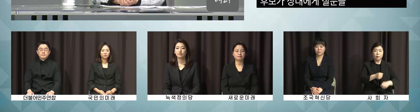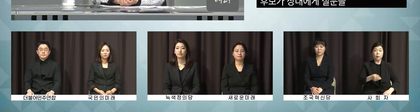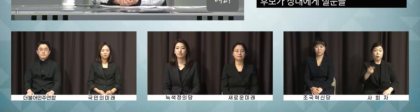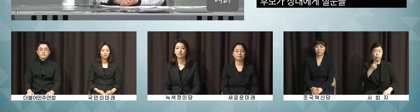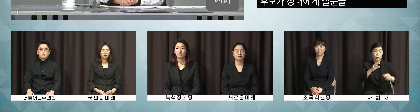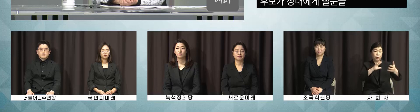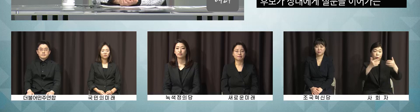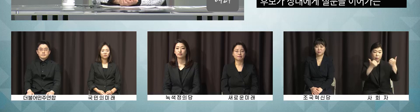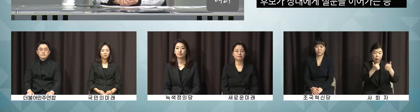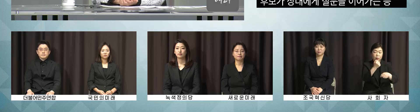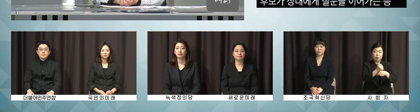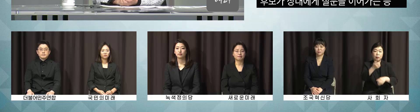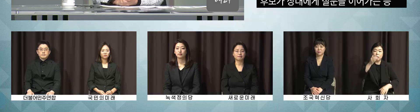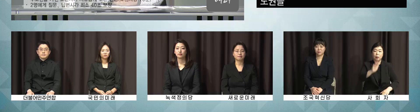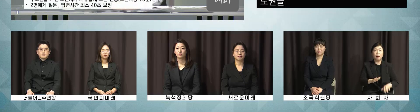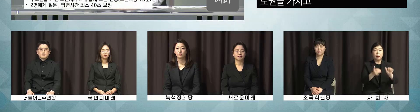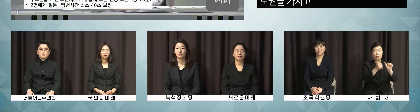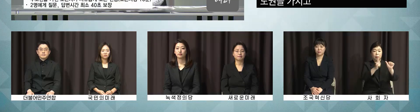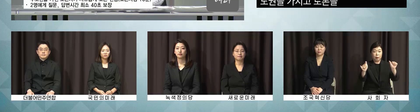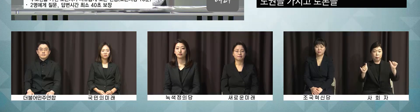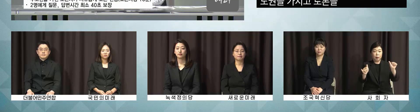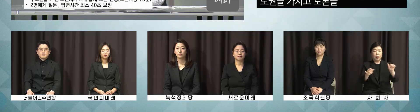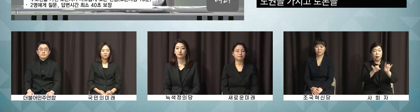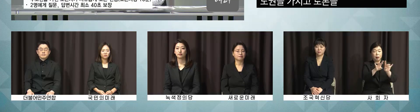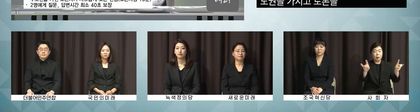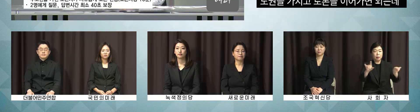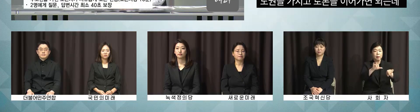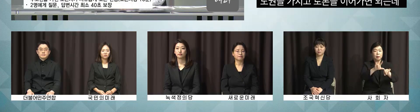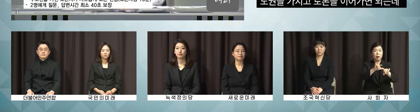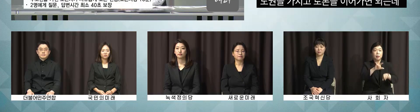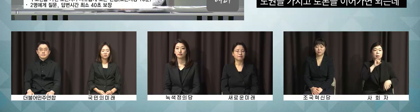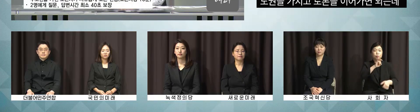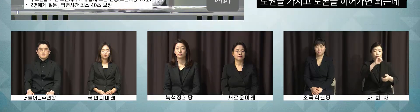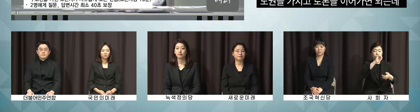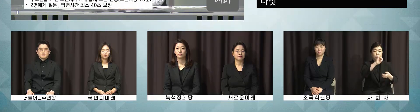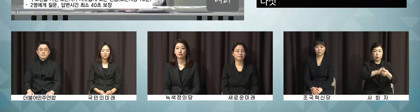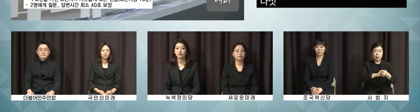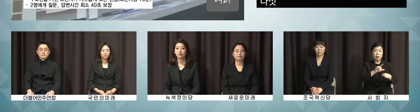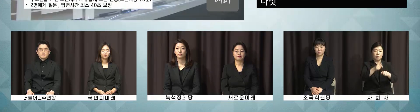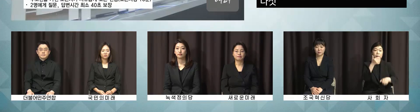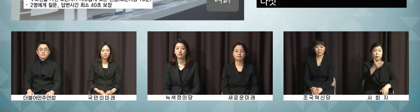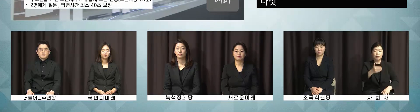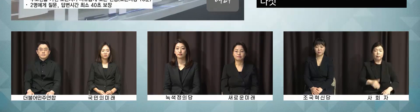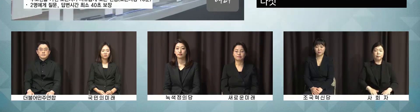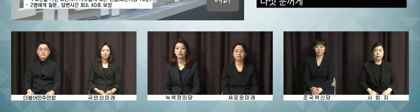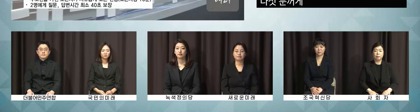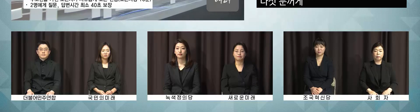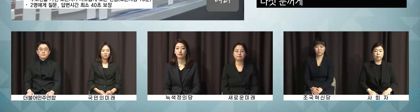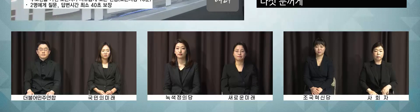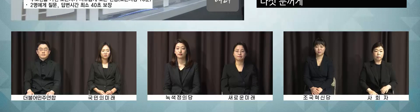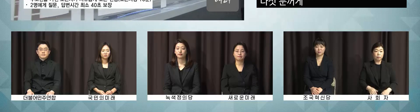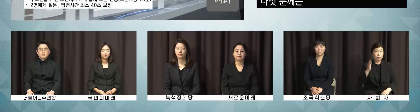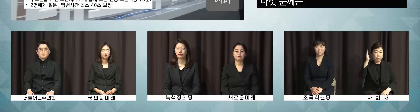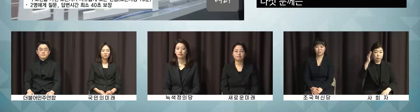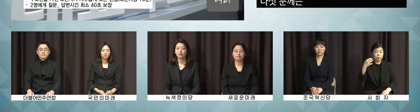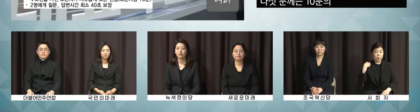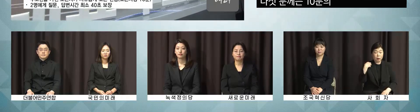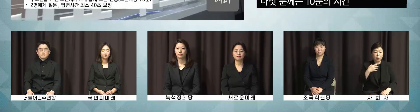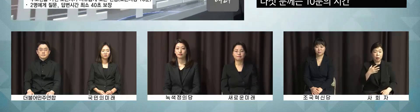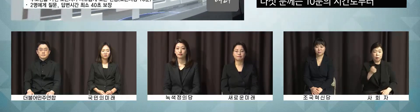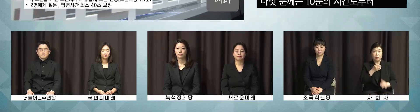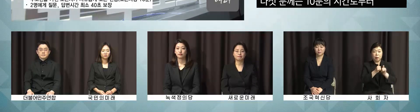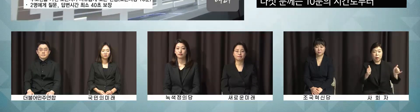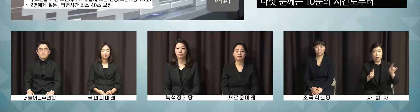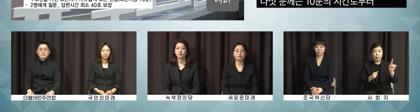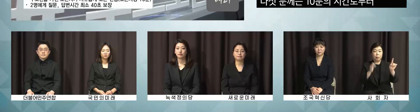토론을 진행하시면 되는데요. 5분께는 각각 10분의 주도권 시간을 드리는데 주도권자는 가급적 한 번